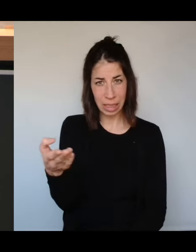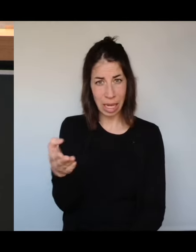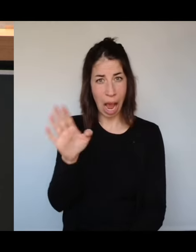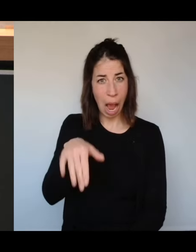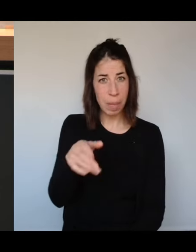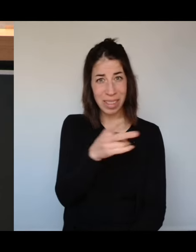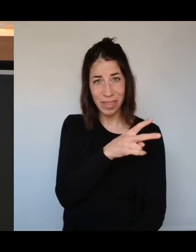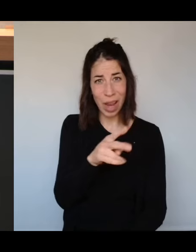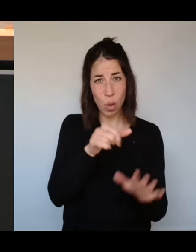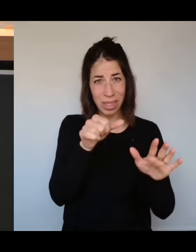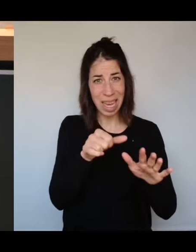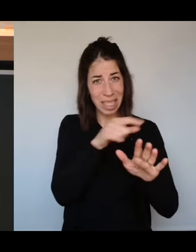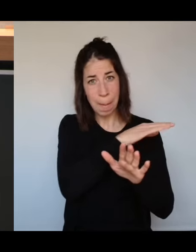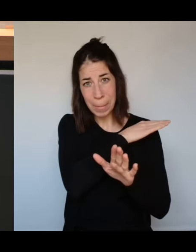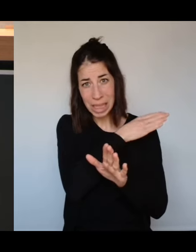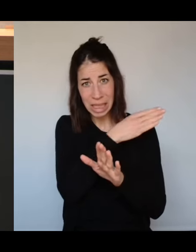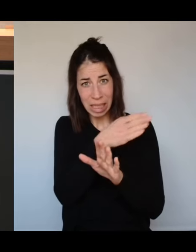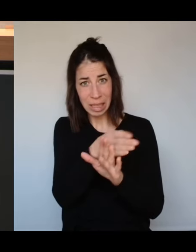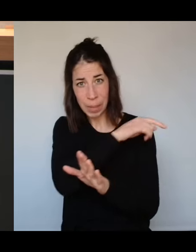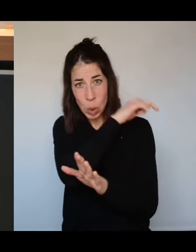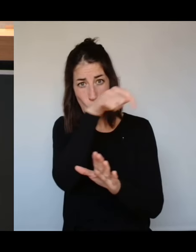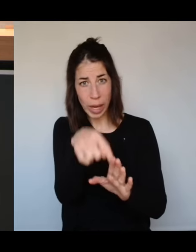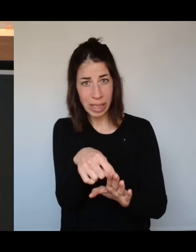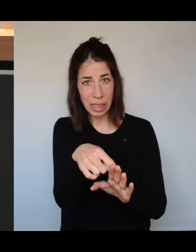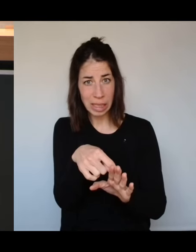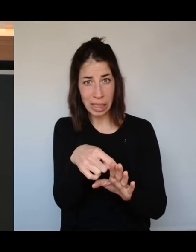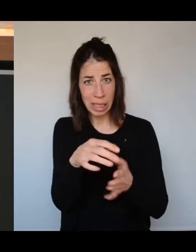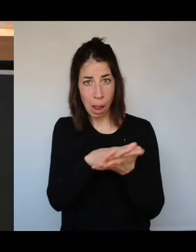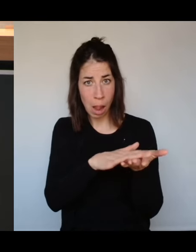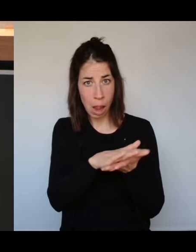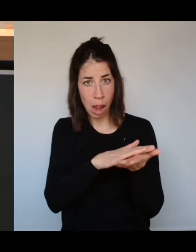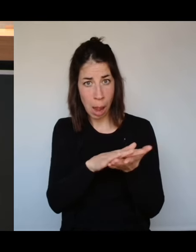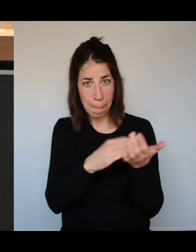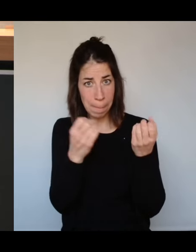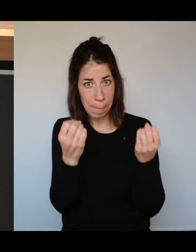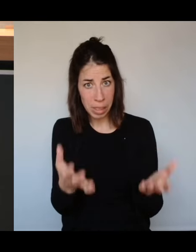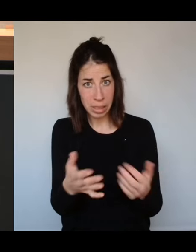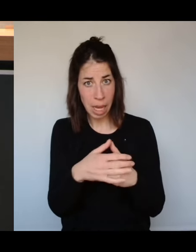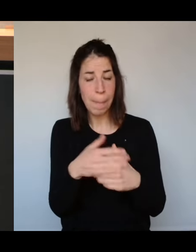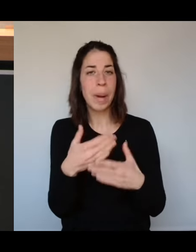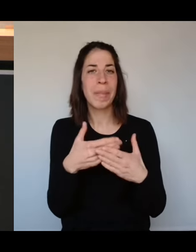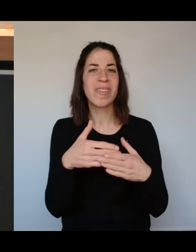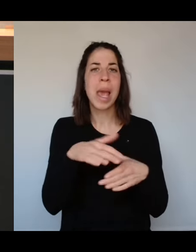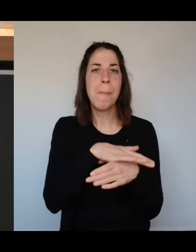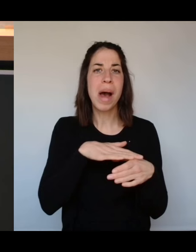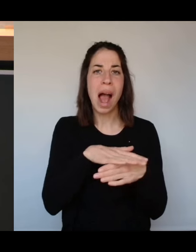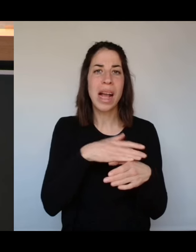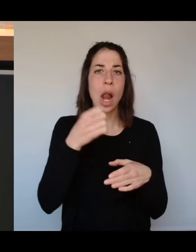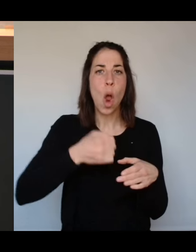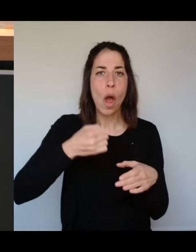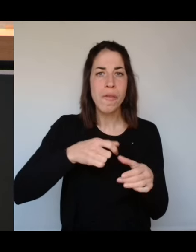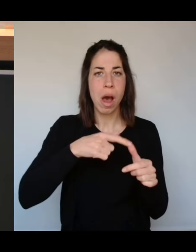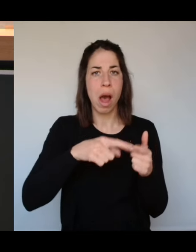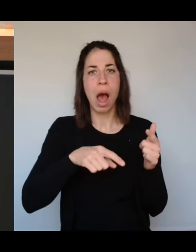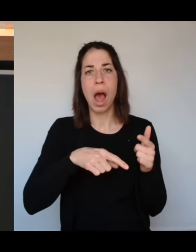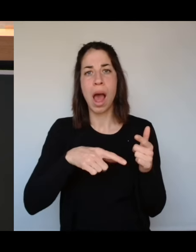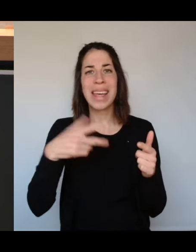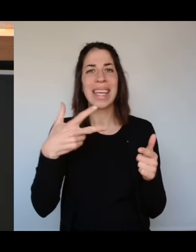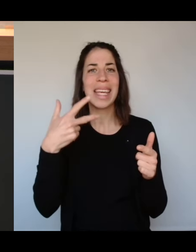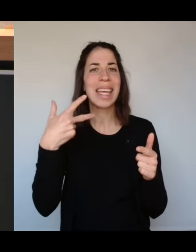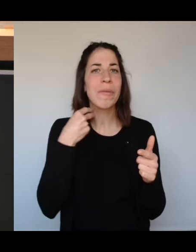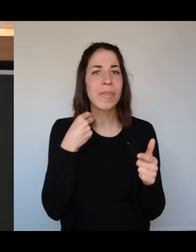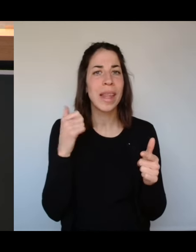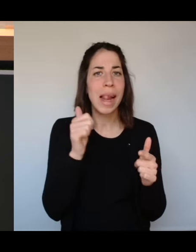haben, Sachen wie Parkläufer, Gifthilfen, Obdachlosenhilfen, Wohnungslosigkeit, Prävention allgemeiner